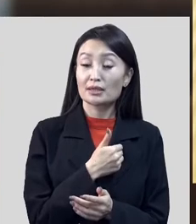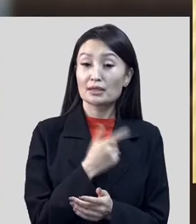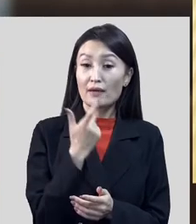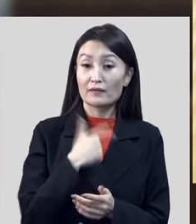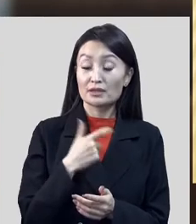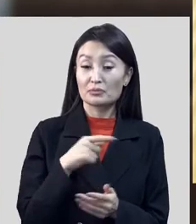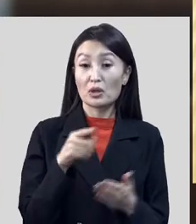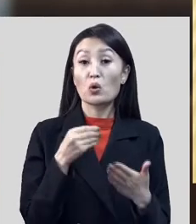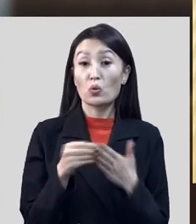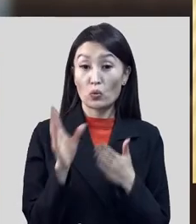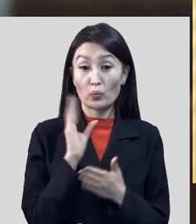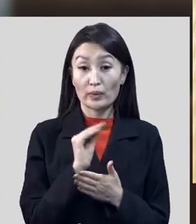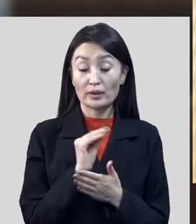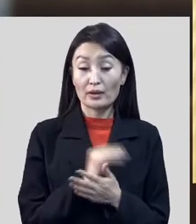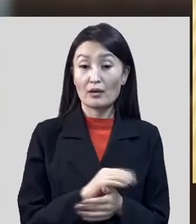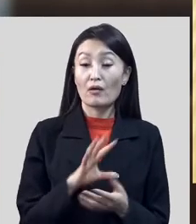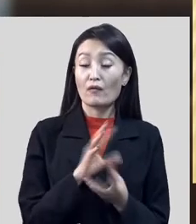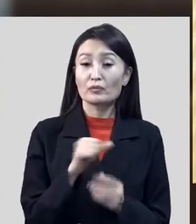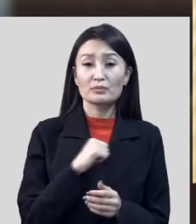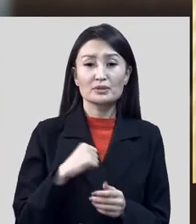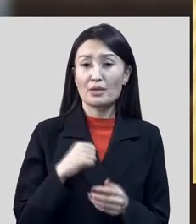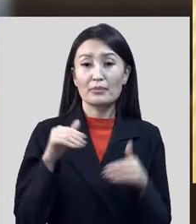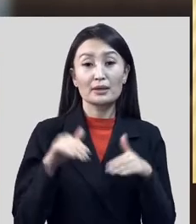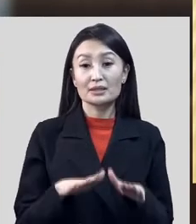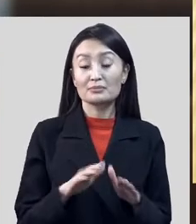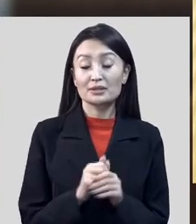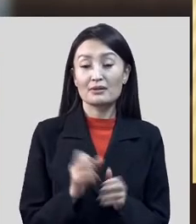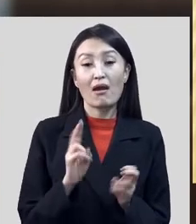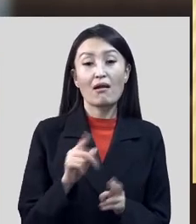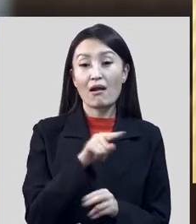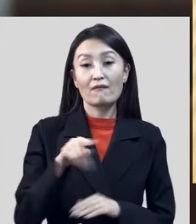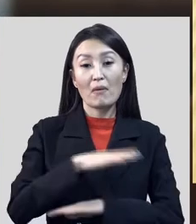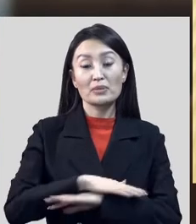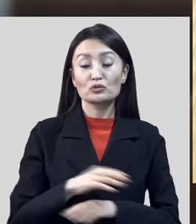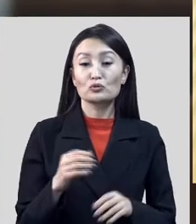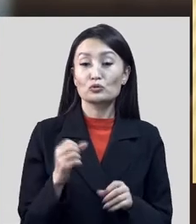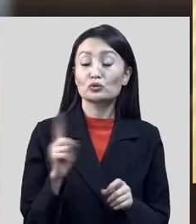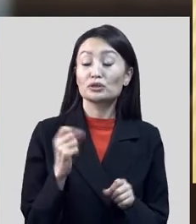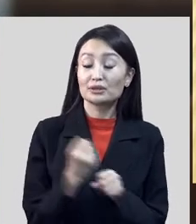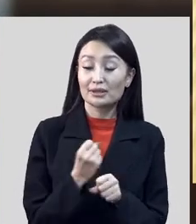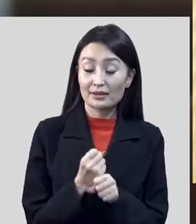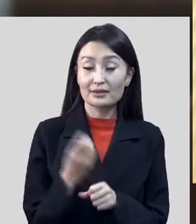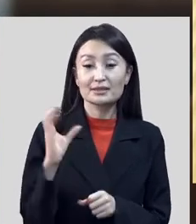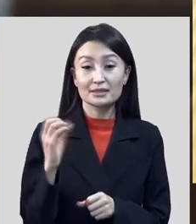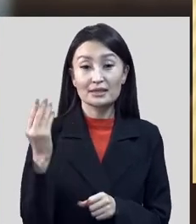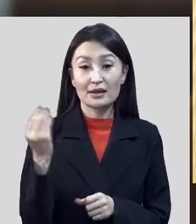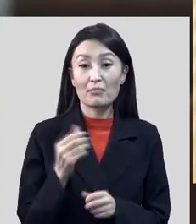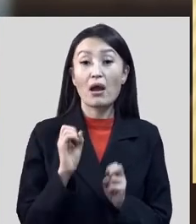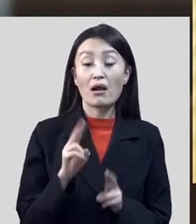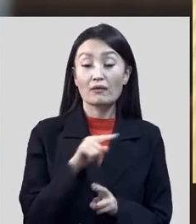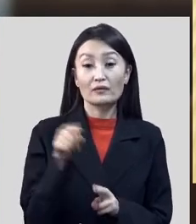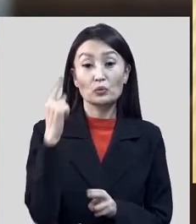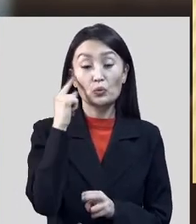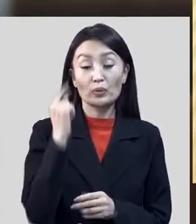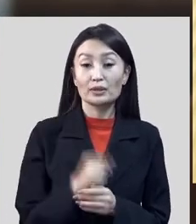на них купить и в общем разберитесь сами как вам поступить с деньгами как вы думаете